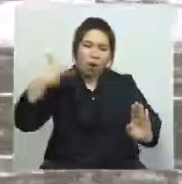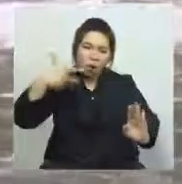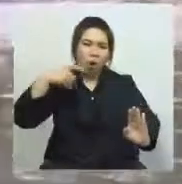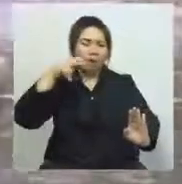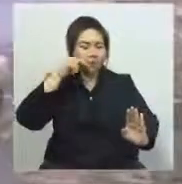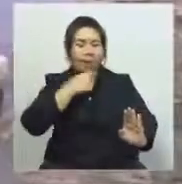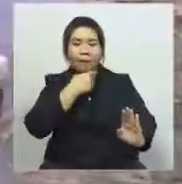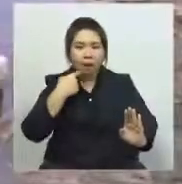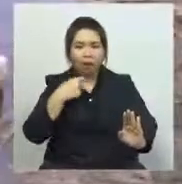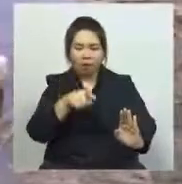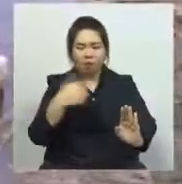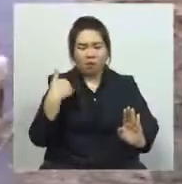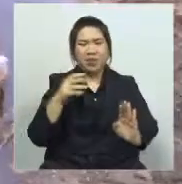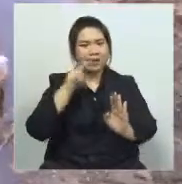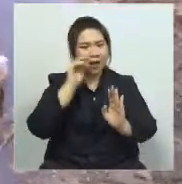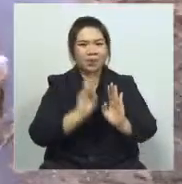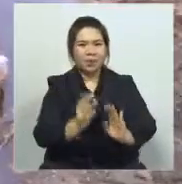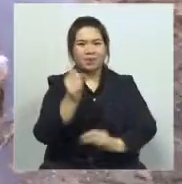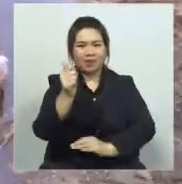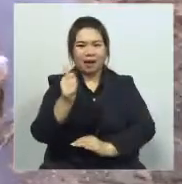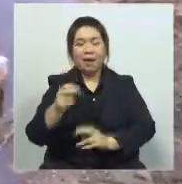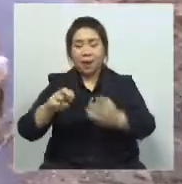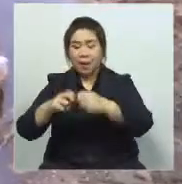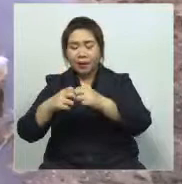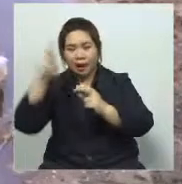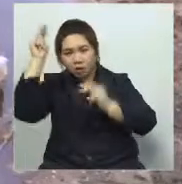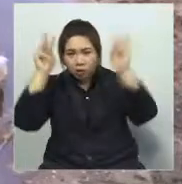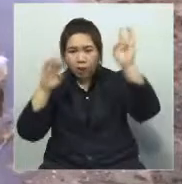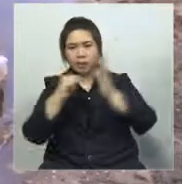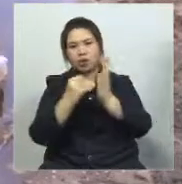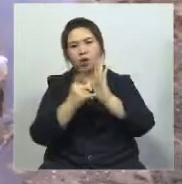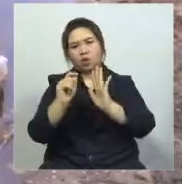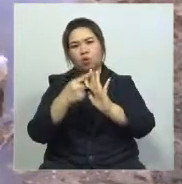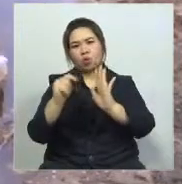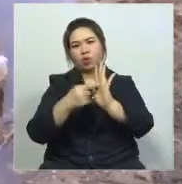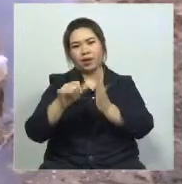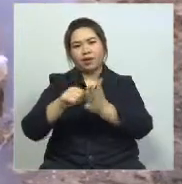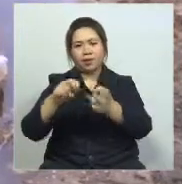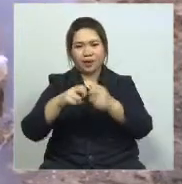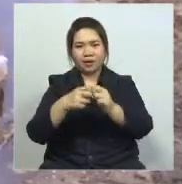อน้ำหากเกิดภัยพิบัติฝั่งตะวันตกของจังหวัดนครสวรรค์และอุทัยธานีอีกด้วย